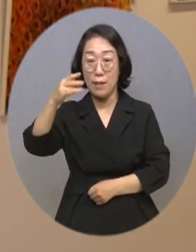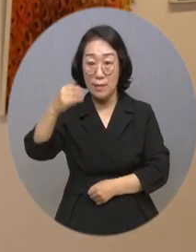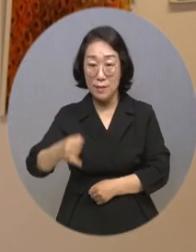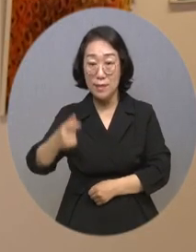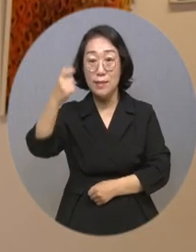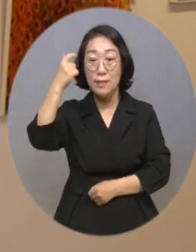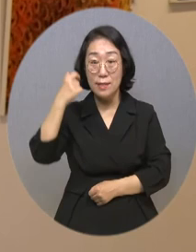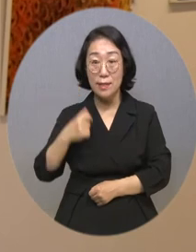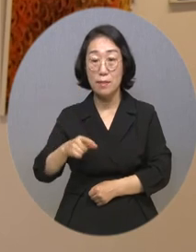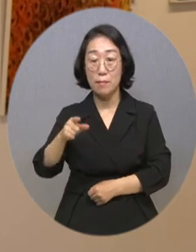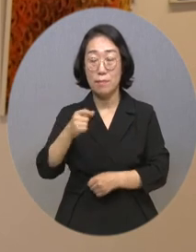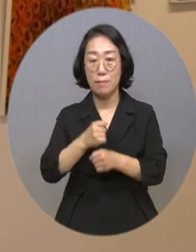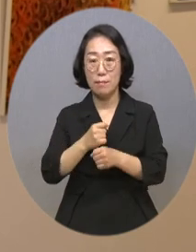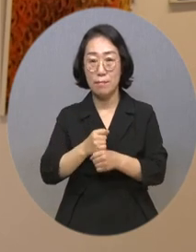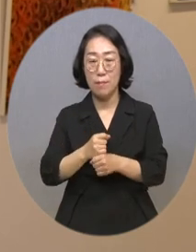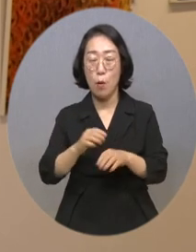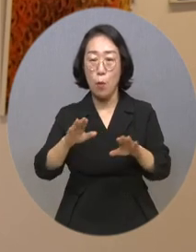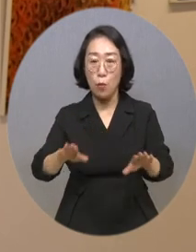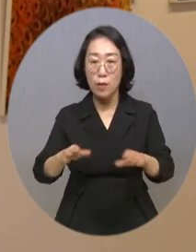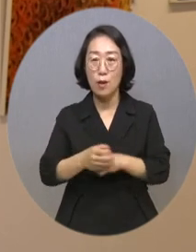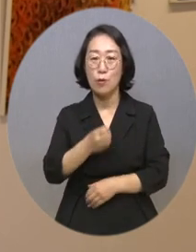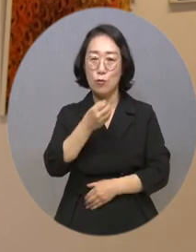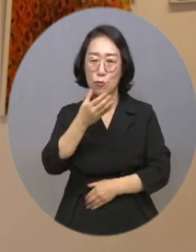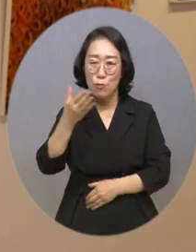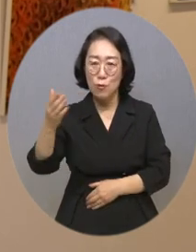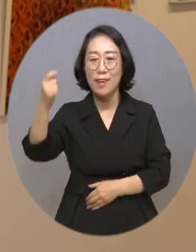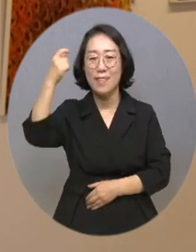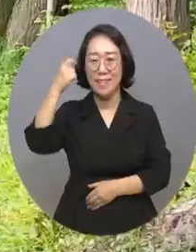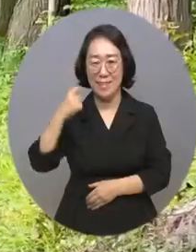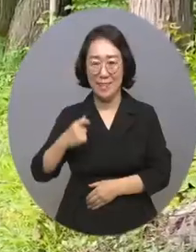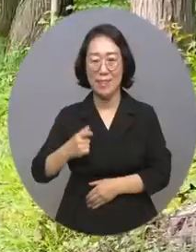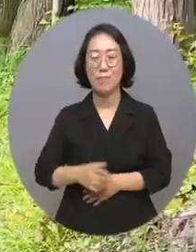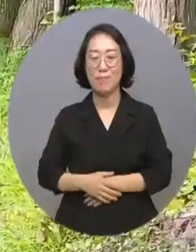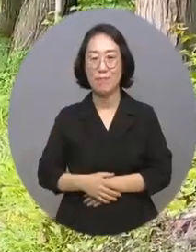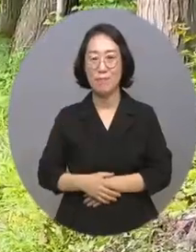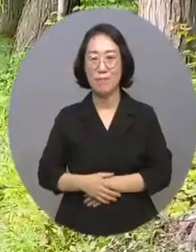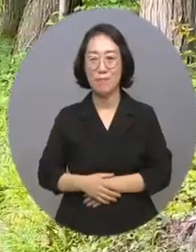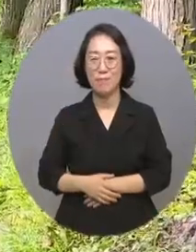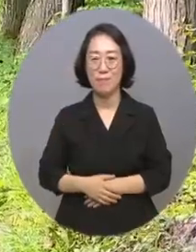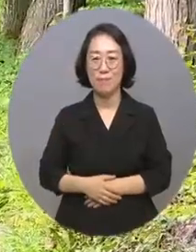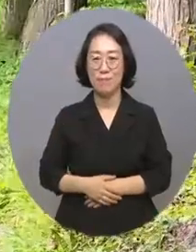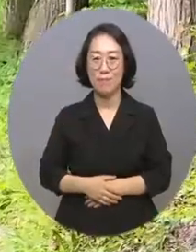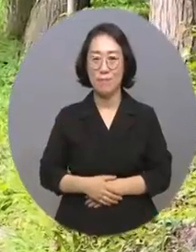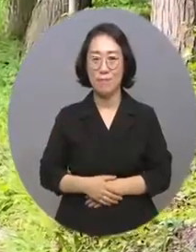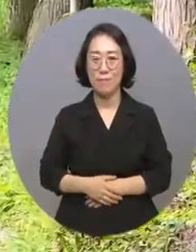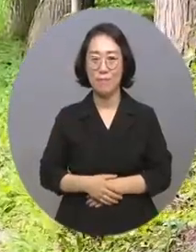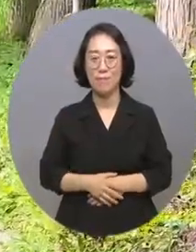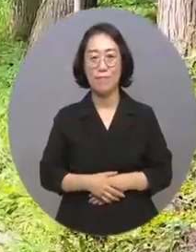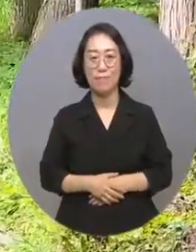작품들은 현대 이 술의 트랜드로 주목을 받고 있습니다 복지 tv 뉴스 기술 입니다